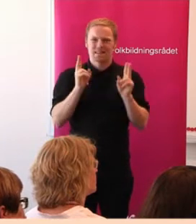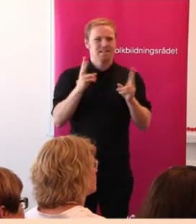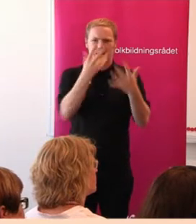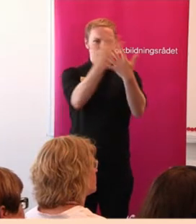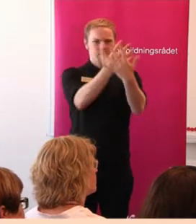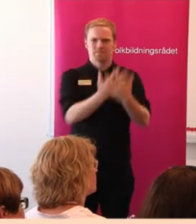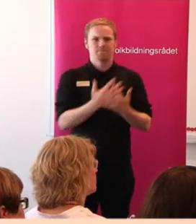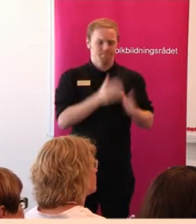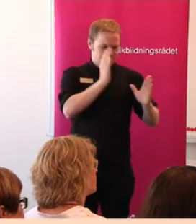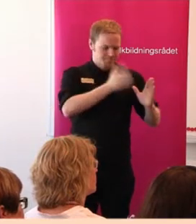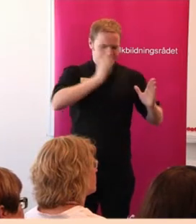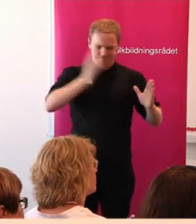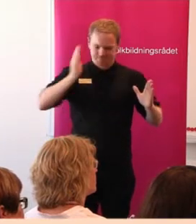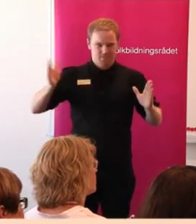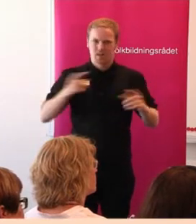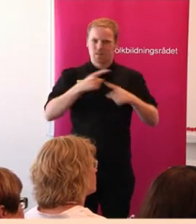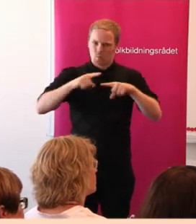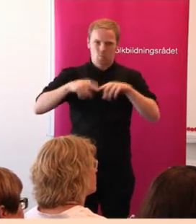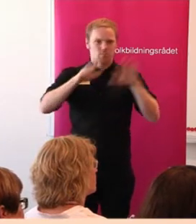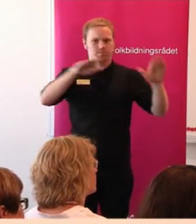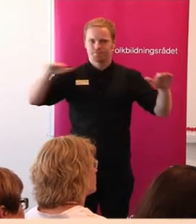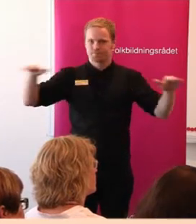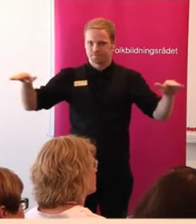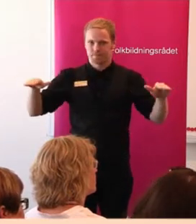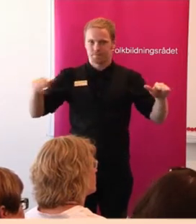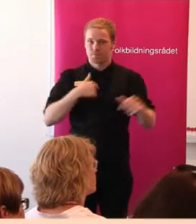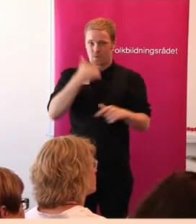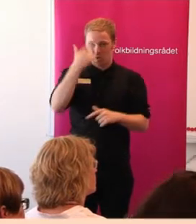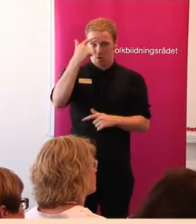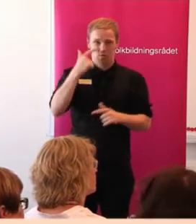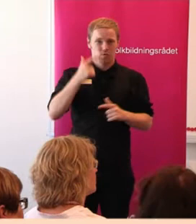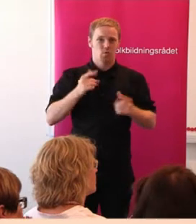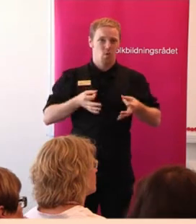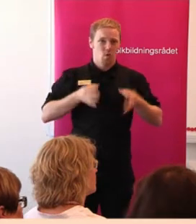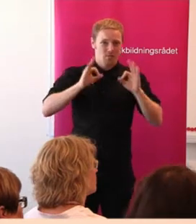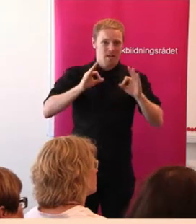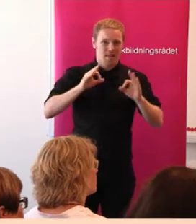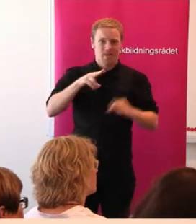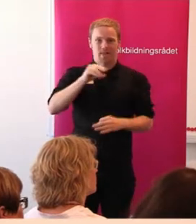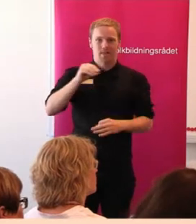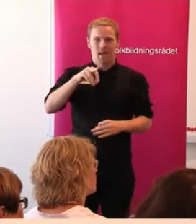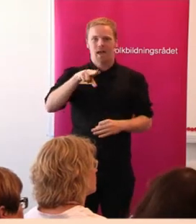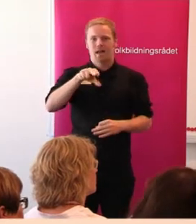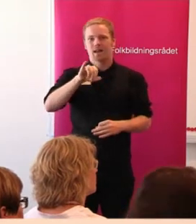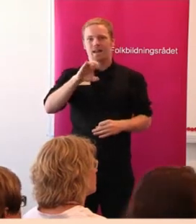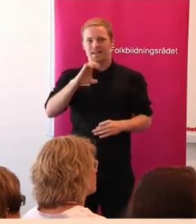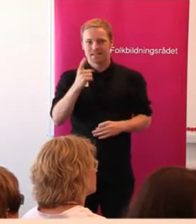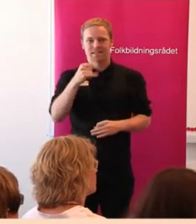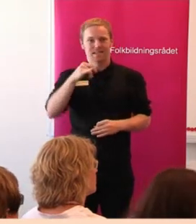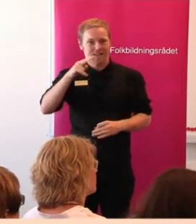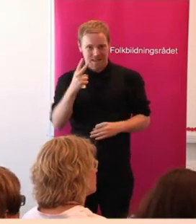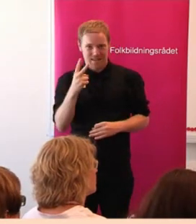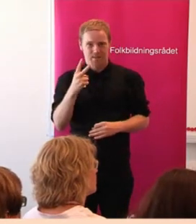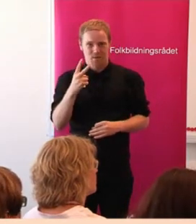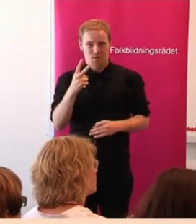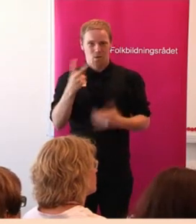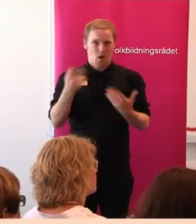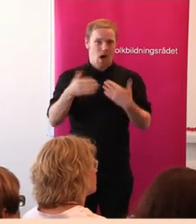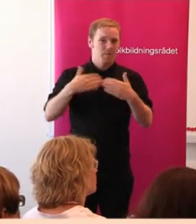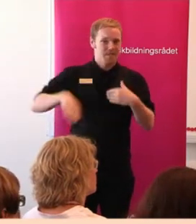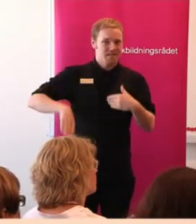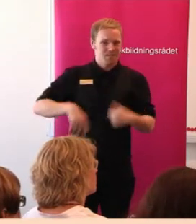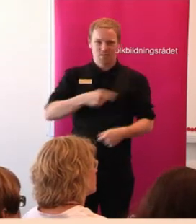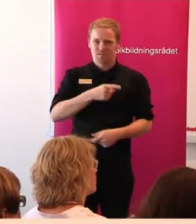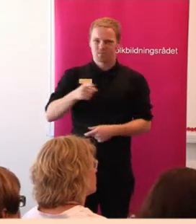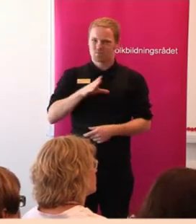tror jag att offentligt och privat näringsliv och arbetsgivaren har en jätteviktig funktion i det här. Att om man ska komma